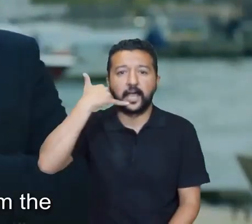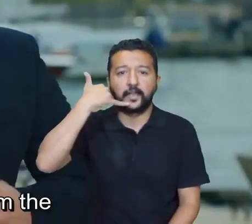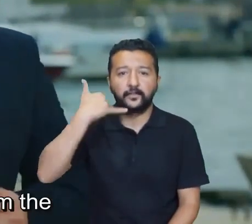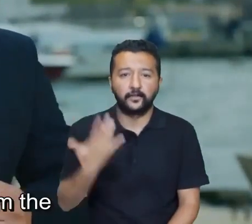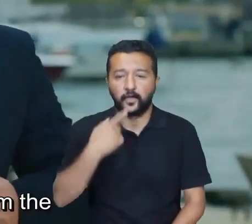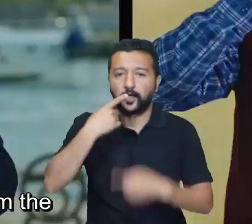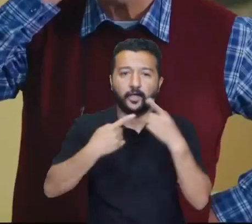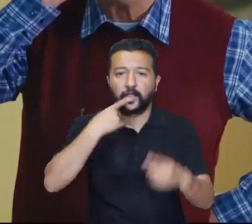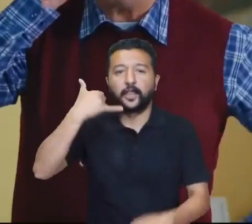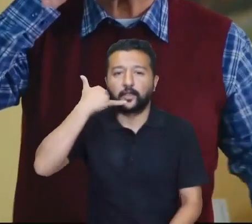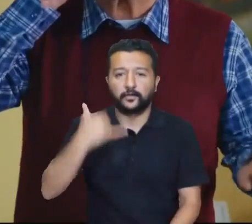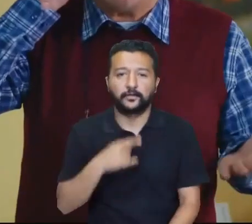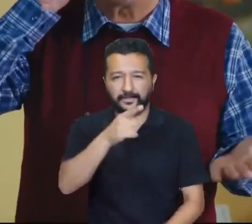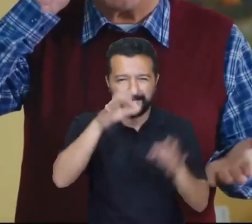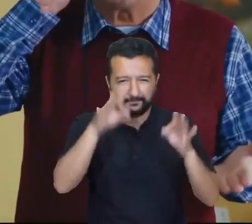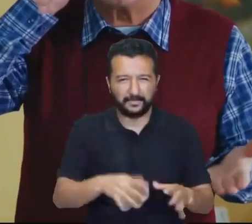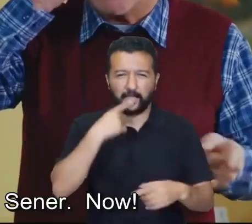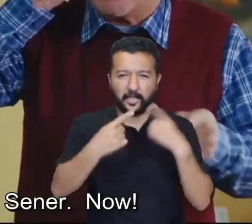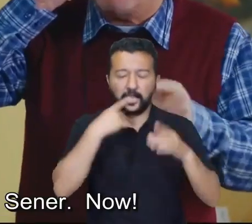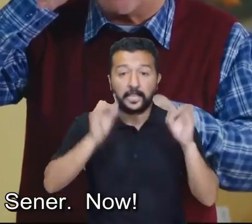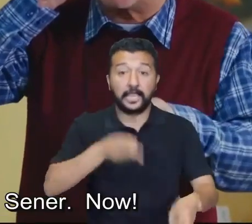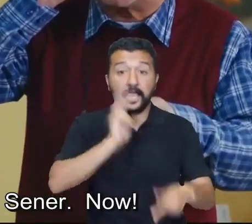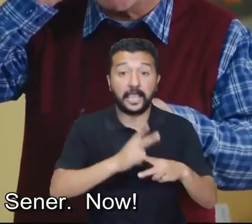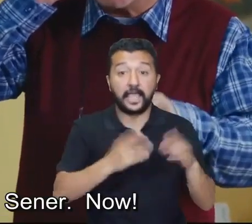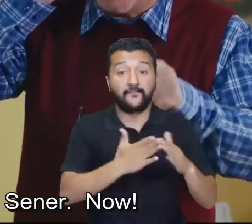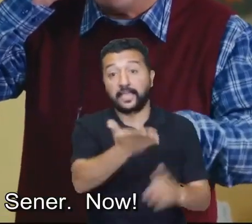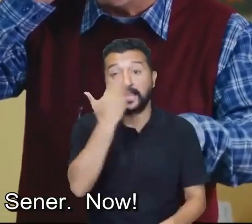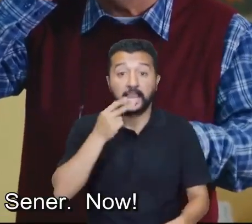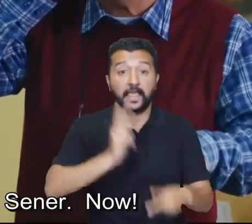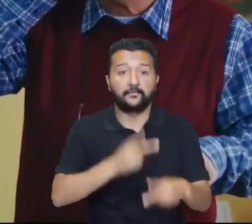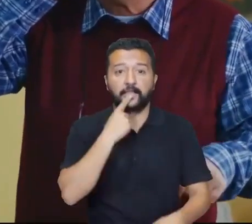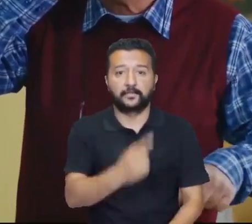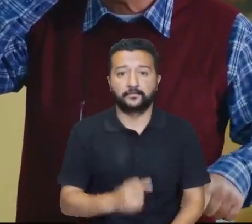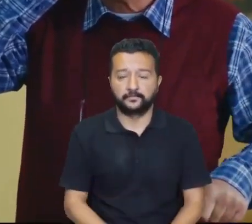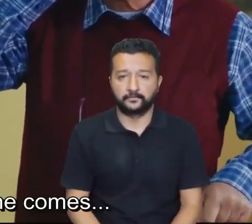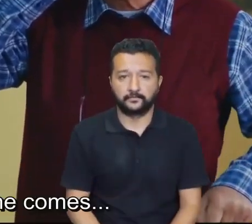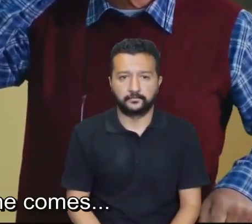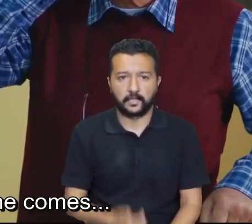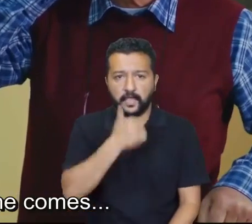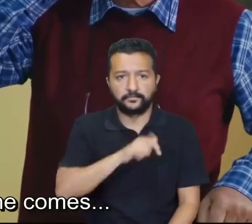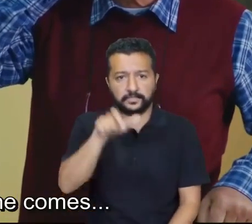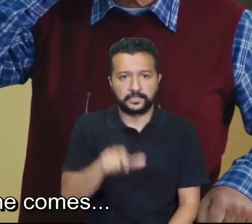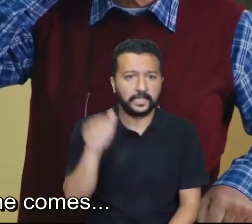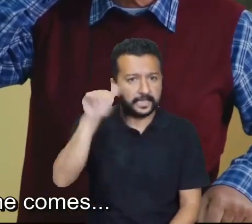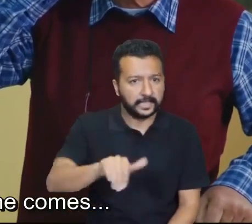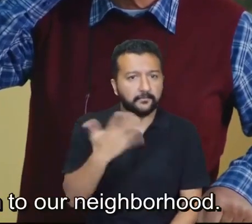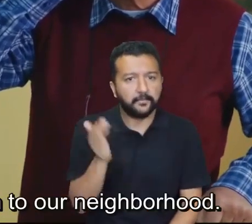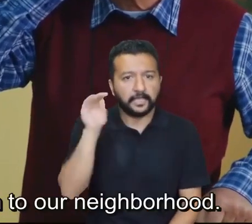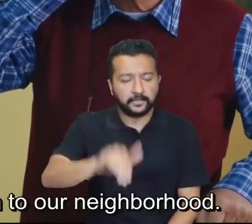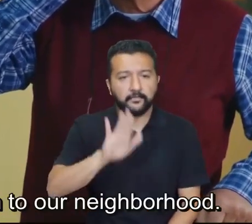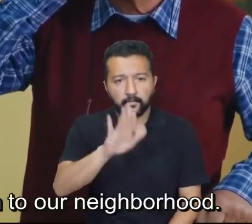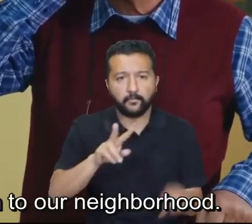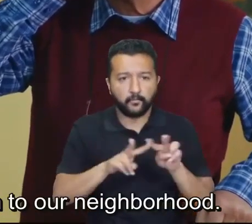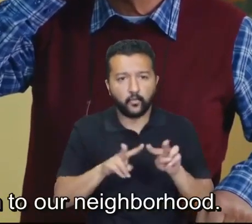Buğde, vasisloğuz. Başlatma hal ondan. Derhal eve geliyorsun Şener. Hemen. İkiye ayrıldı. Abicim gelirim, gelmesine de